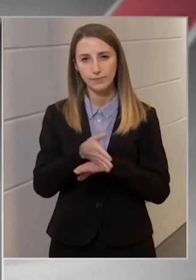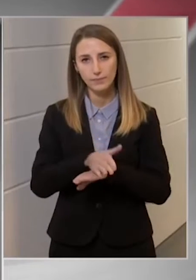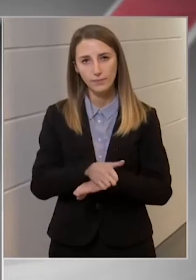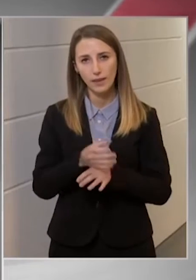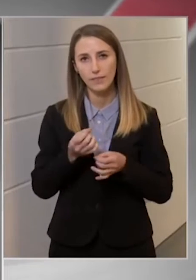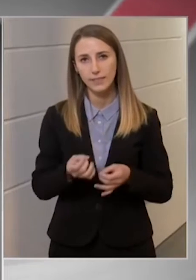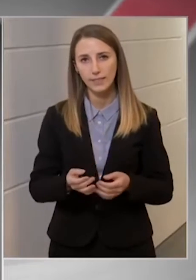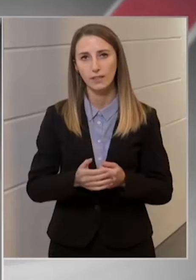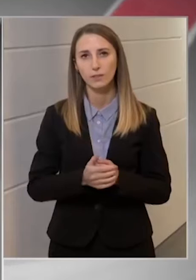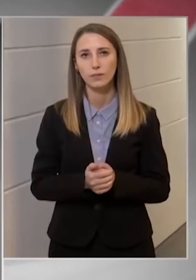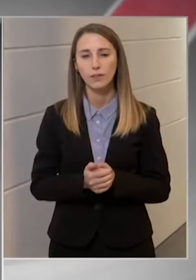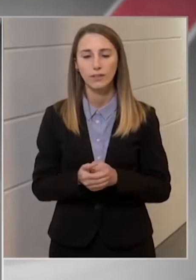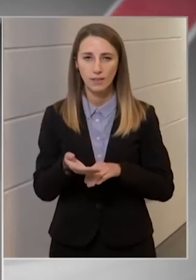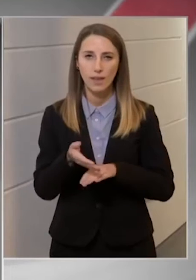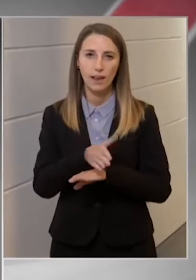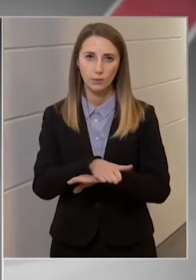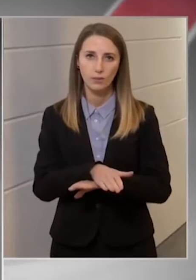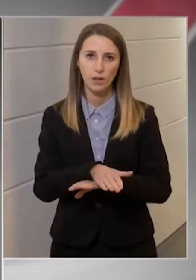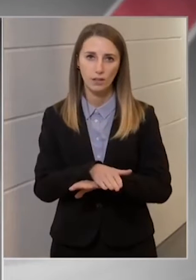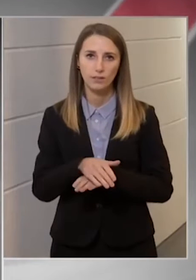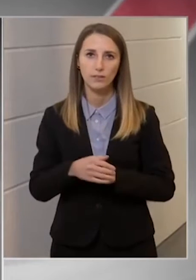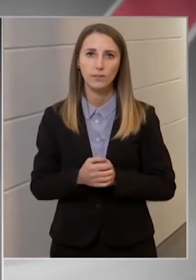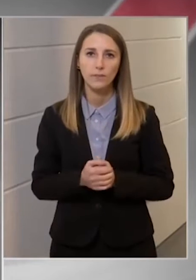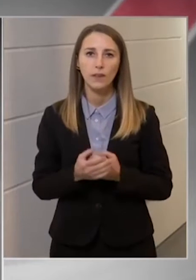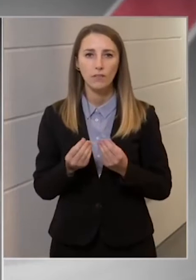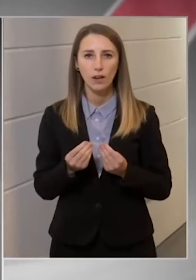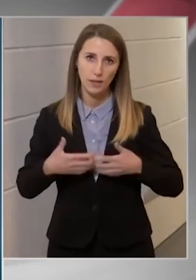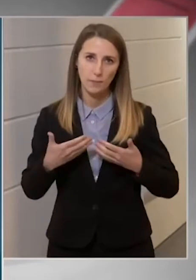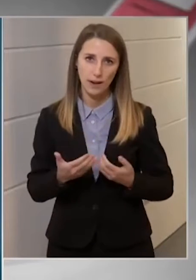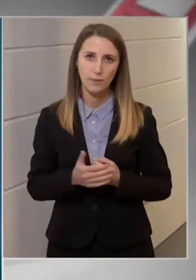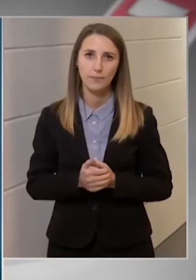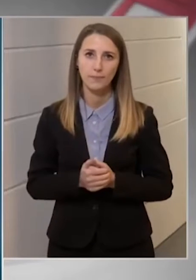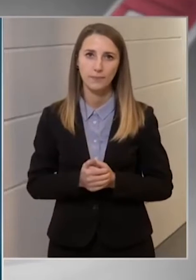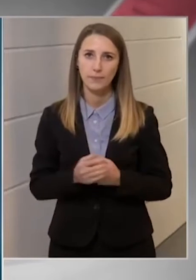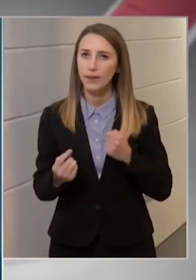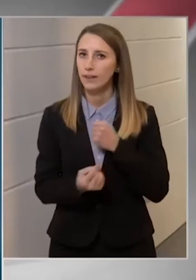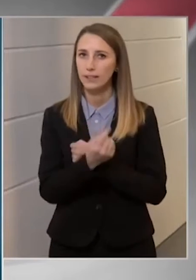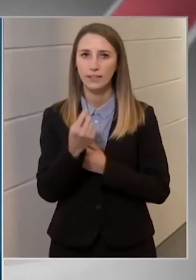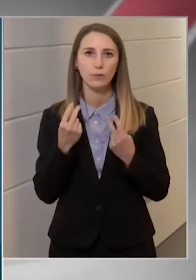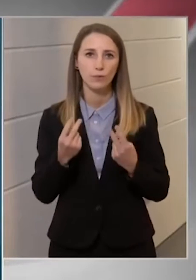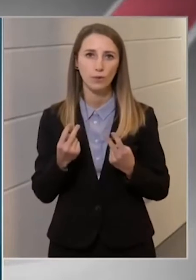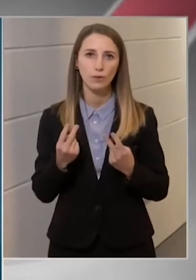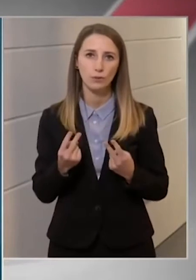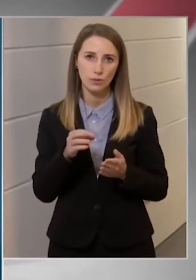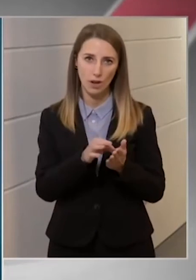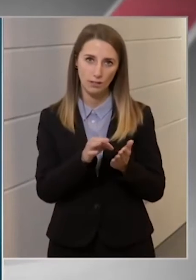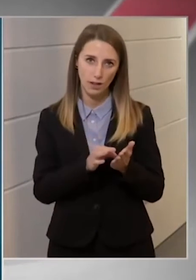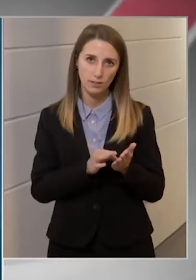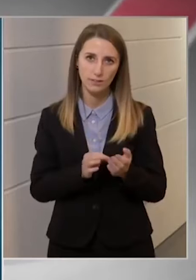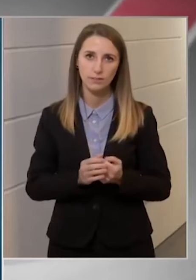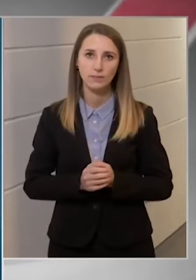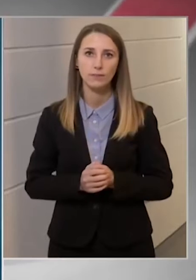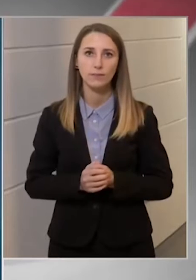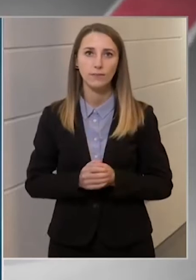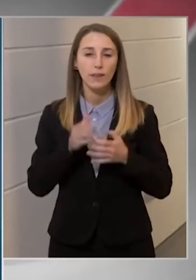Újabb 115 többségében idős, krónikus beteg halt meg egy nap alatt. A kiugró esetszám növekedéséről az országos tisztifőorvos